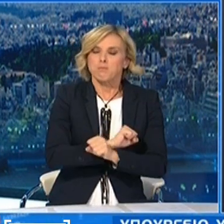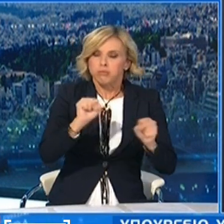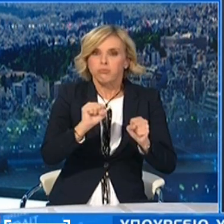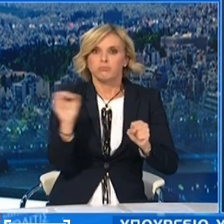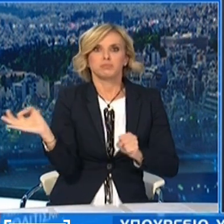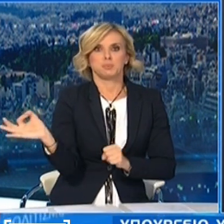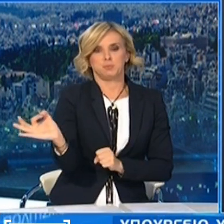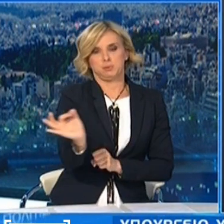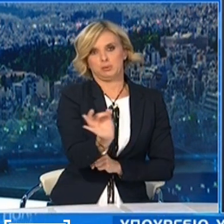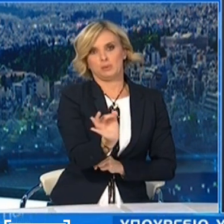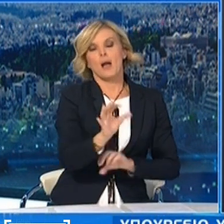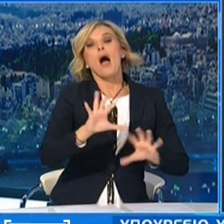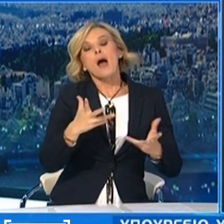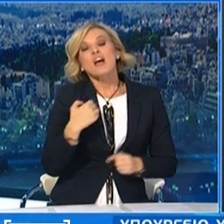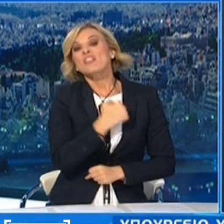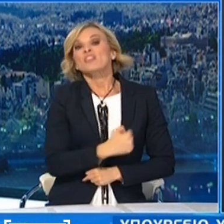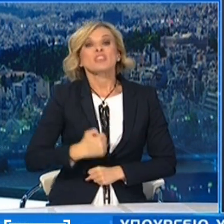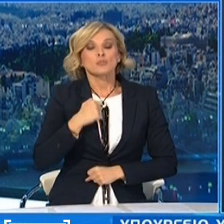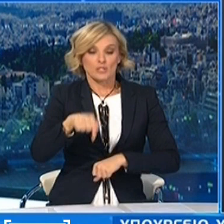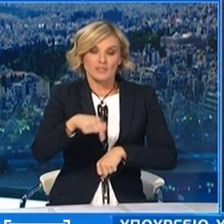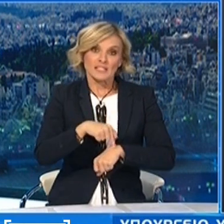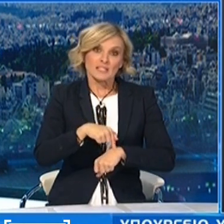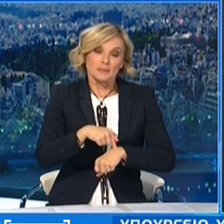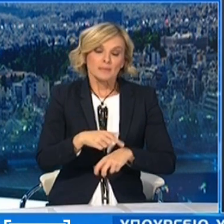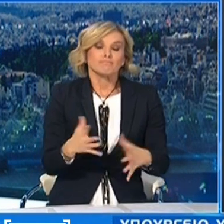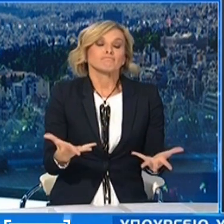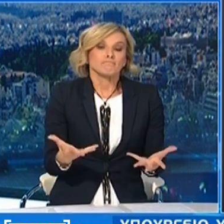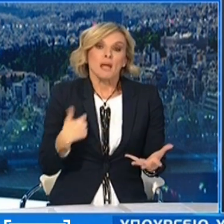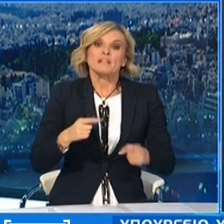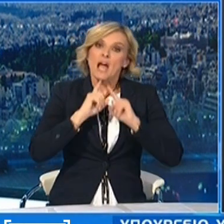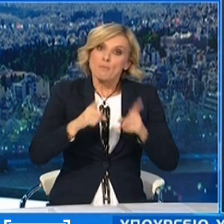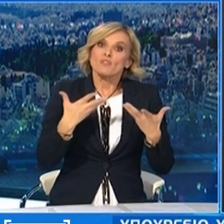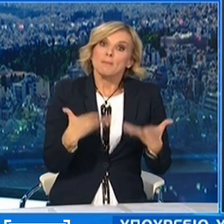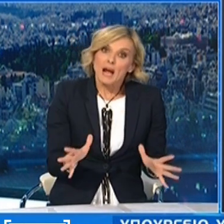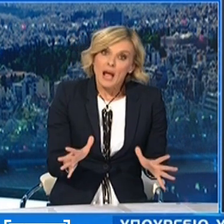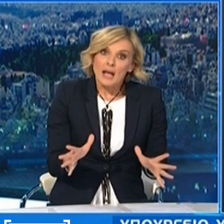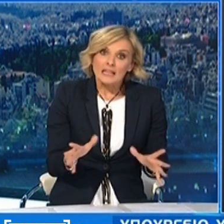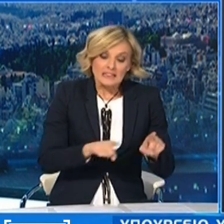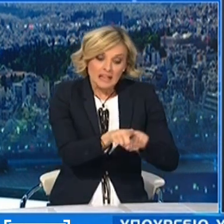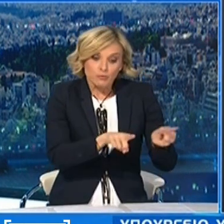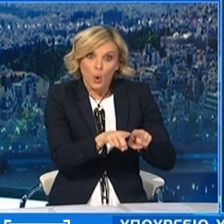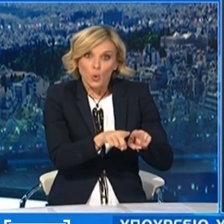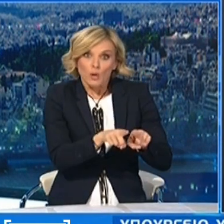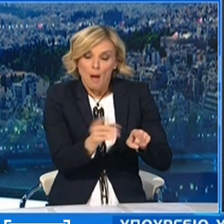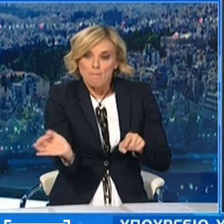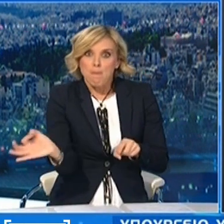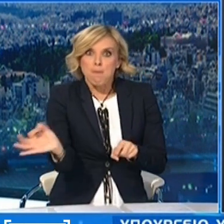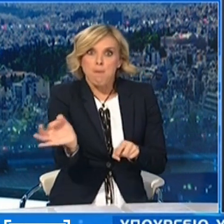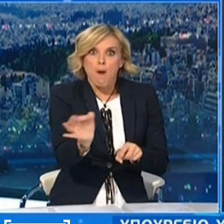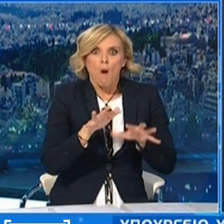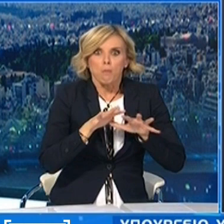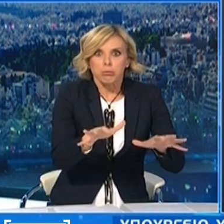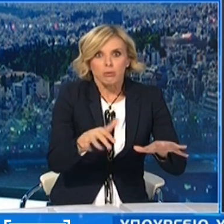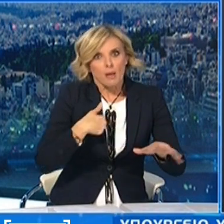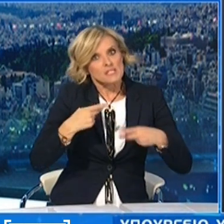άλλο. Όταν όμως την ίδια στιγμή που παίρνετε μία απόφαση βλέπουμε ότι αυξάνονται τα κρούσματα και επιθετικά και